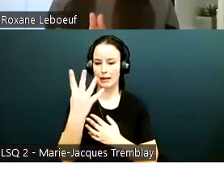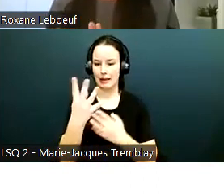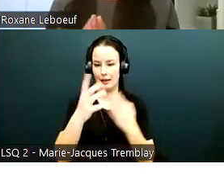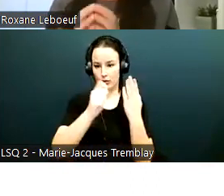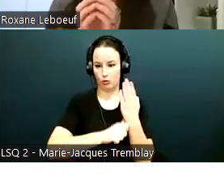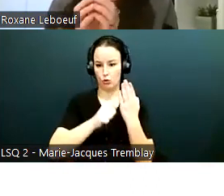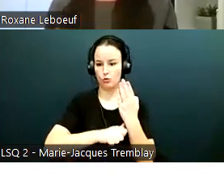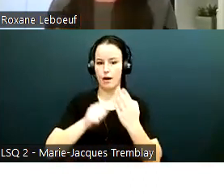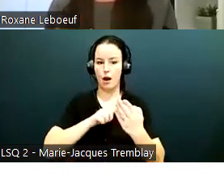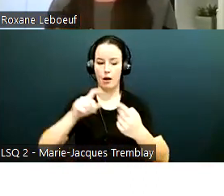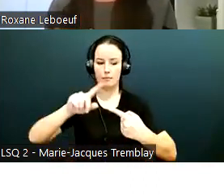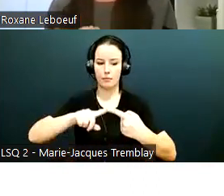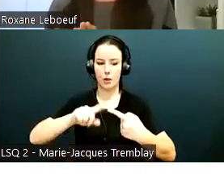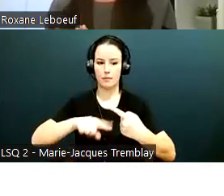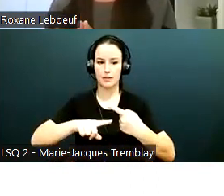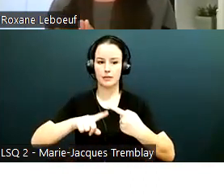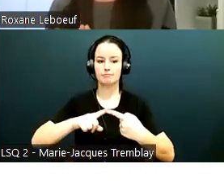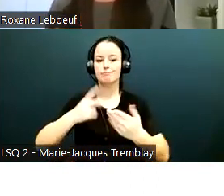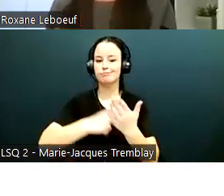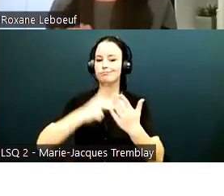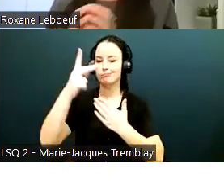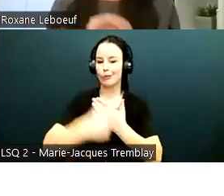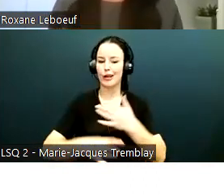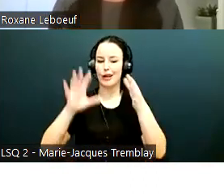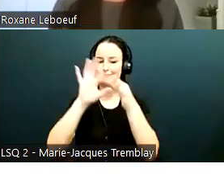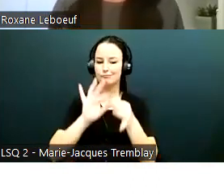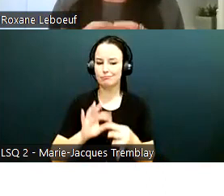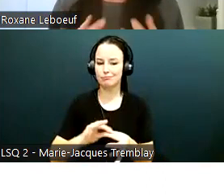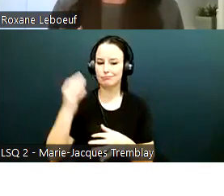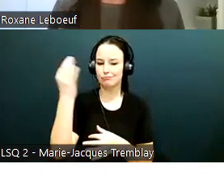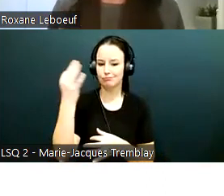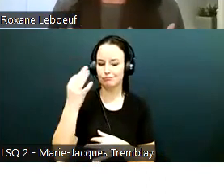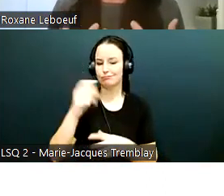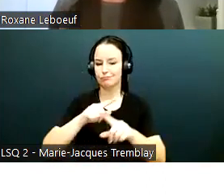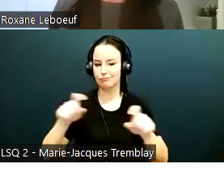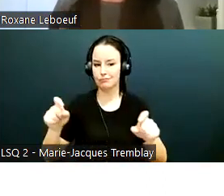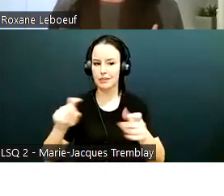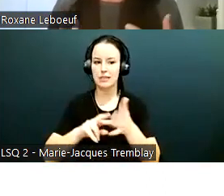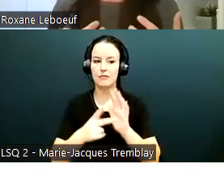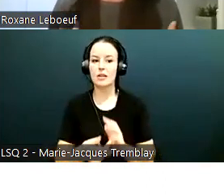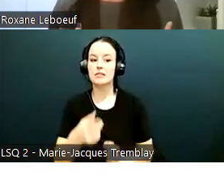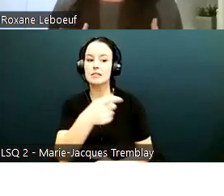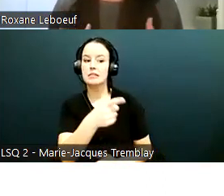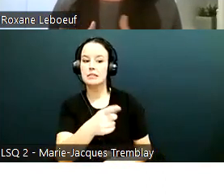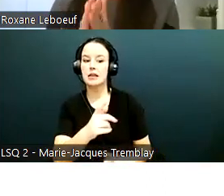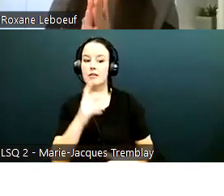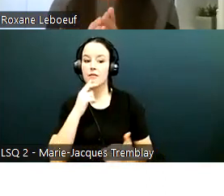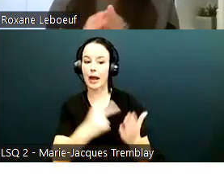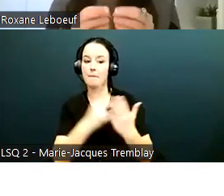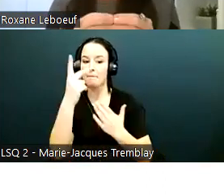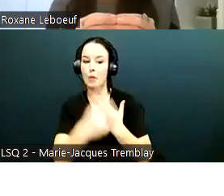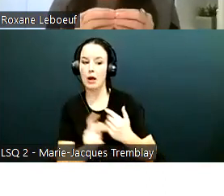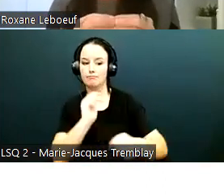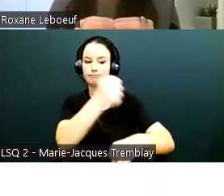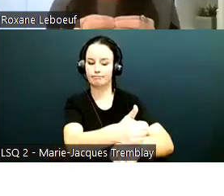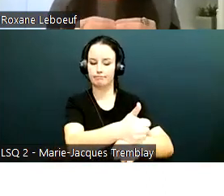Donc, le premier, c'est la présentation du programme Bien en résidence. Son objectif, c'est d'optimiser l'implantation du programme. Donc, c'est